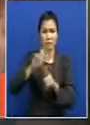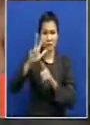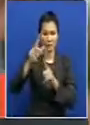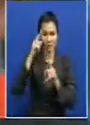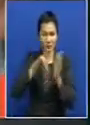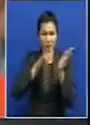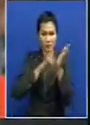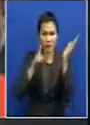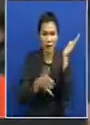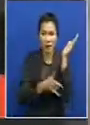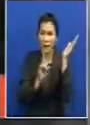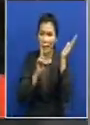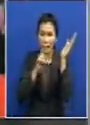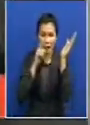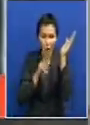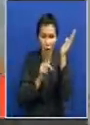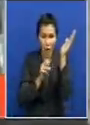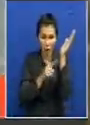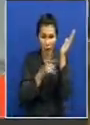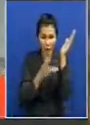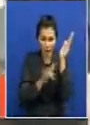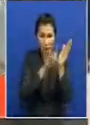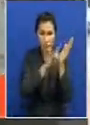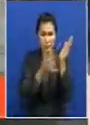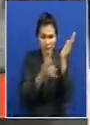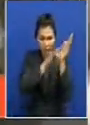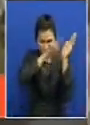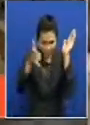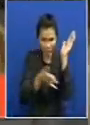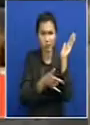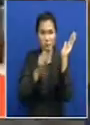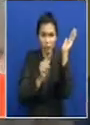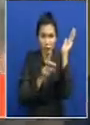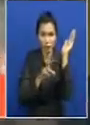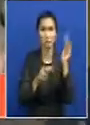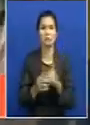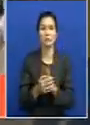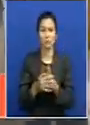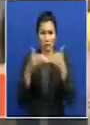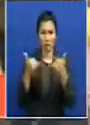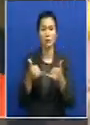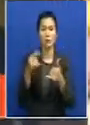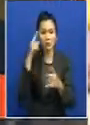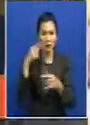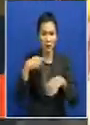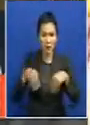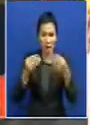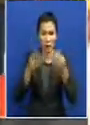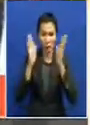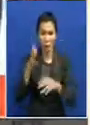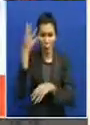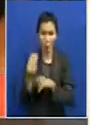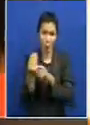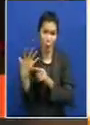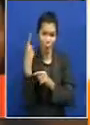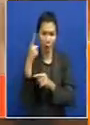ชแล้วก็กลับมาบินต่อไปที่สุราษฎร์ธานีนะฮะซึ่งผู้โดยสารที่บินวันนี้ก็เป็นการเคลียร์ผู้ที่ตกค้าง